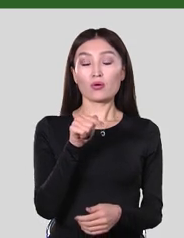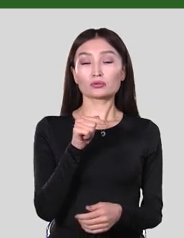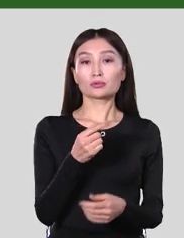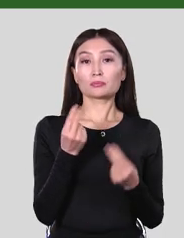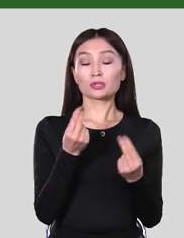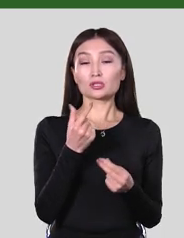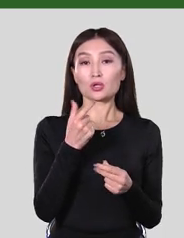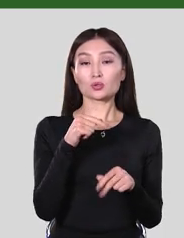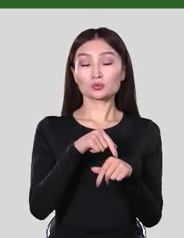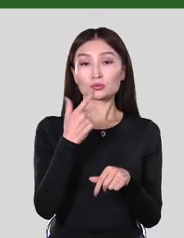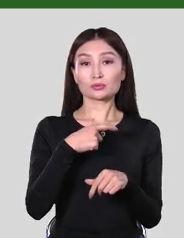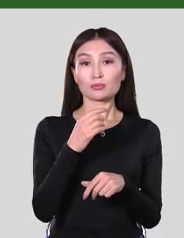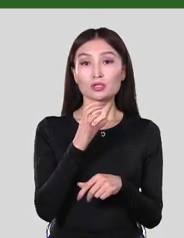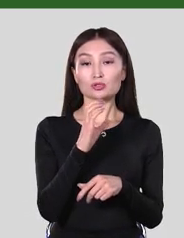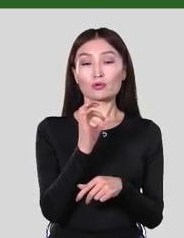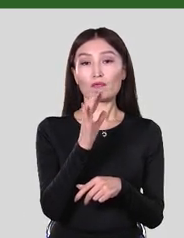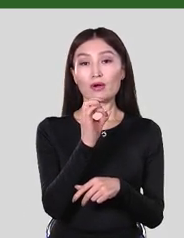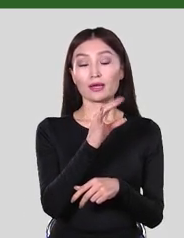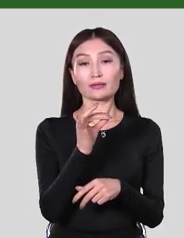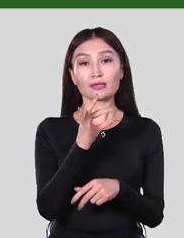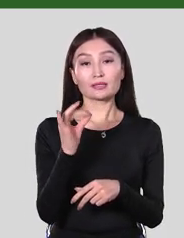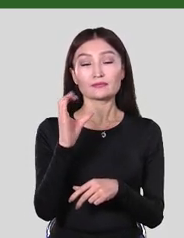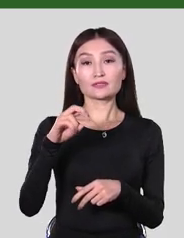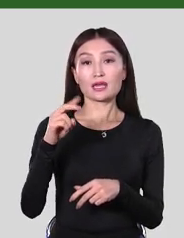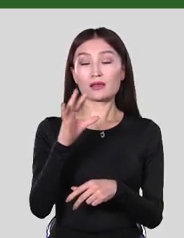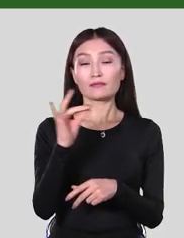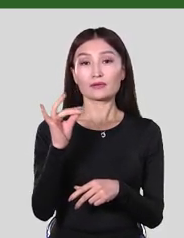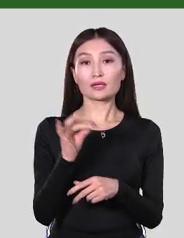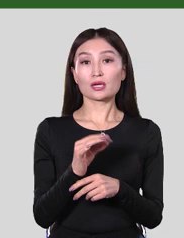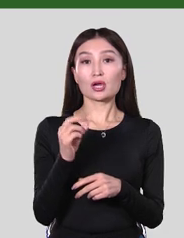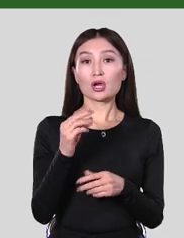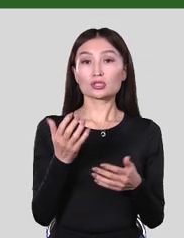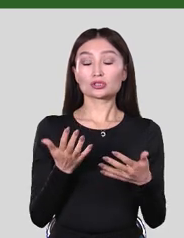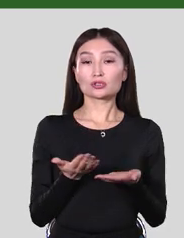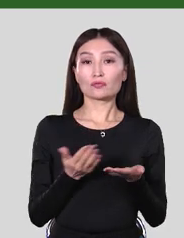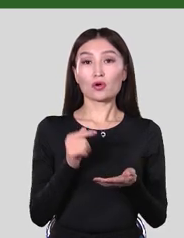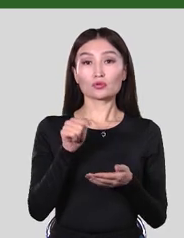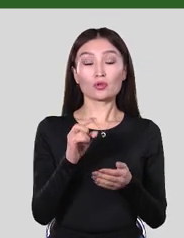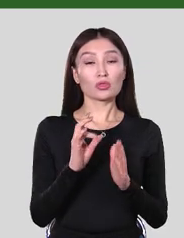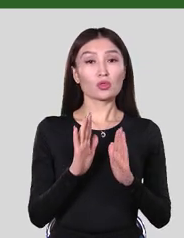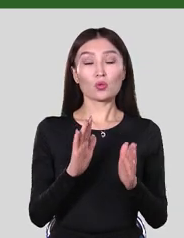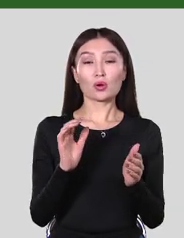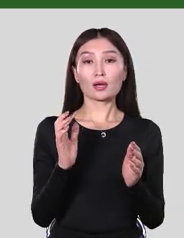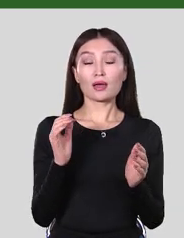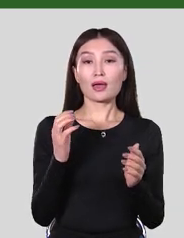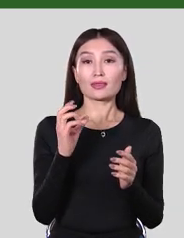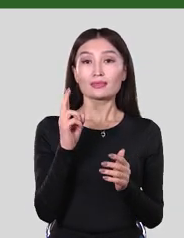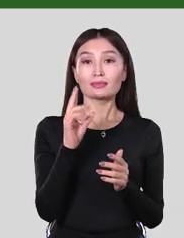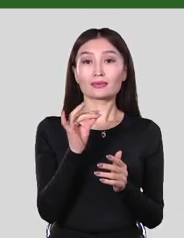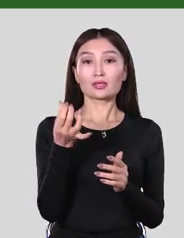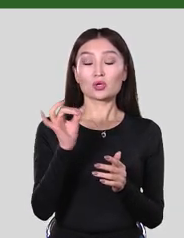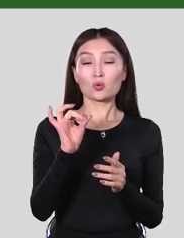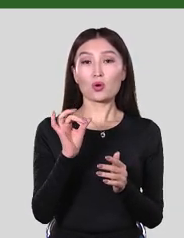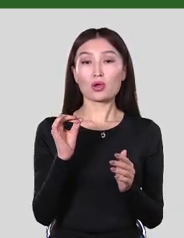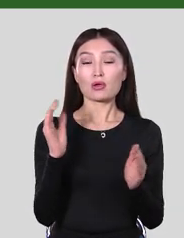прекрасно чувствует себя и в саванне, и в сельве, и в степях, причем живет он не только в дикой природе, но и в